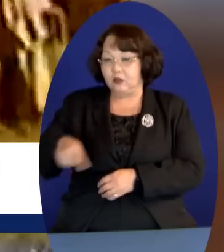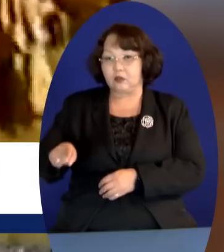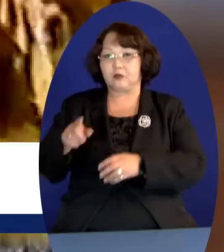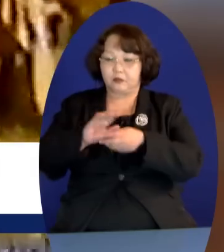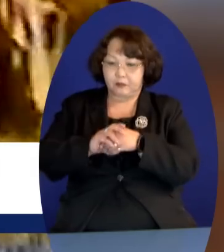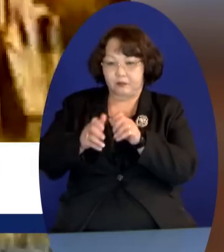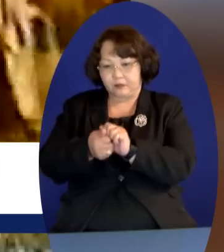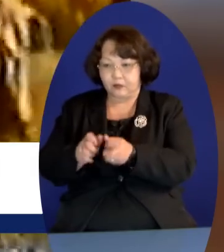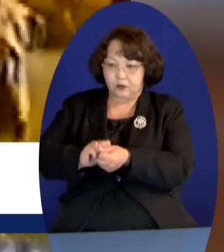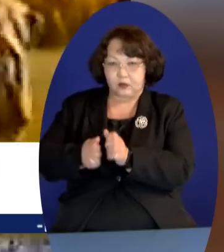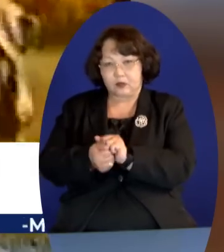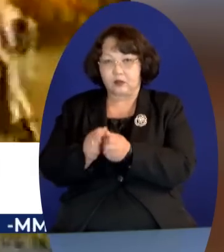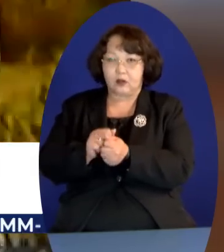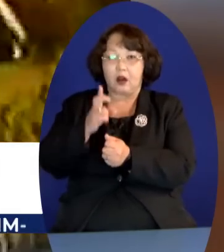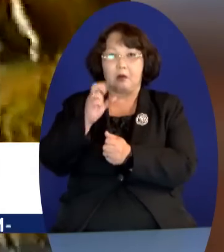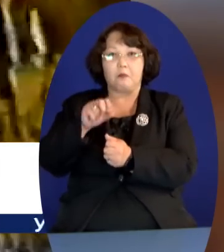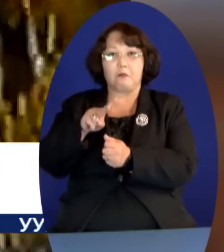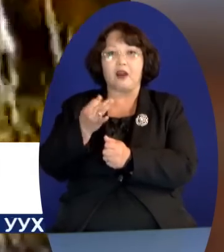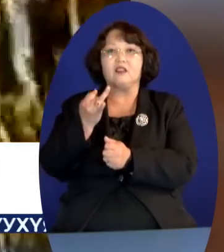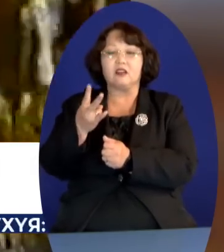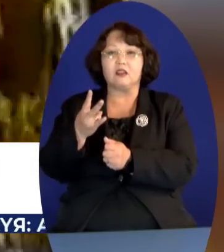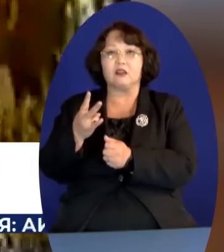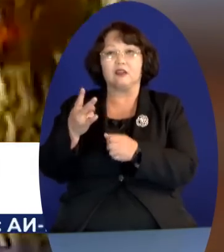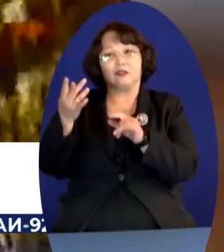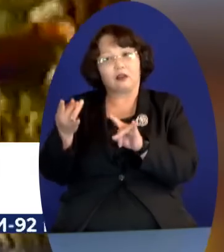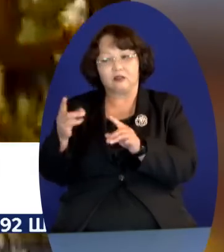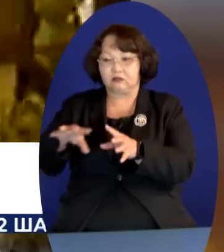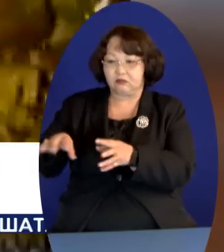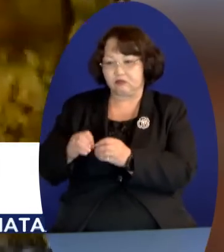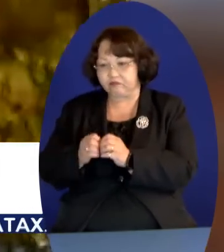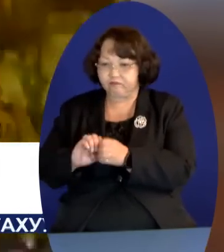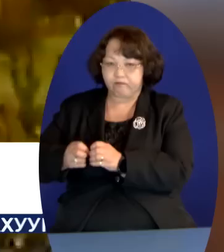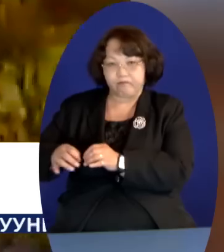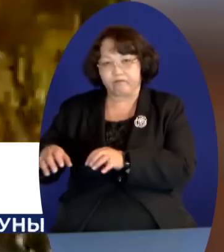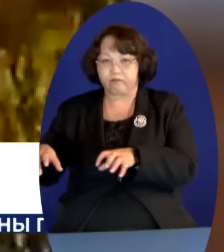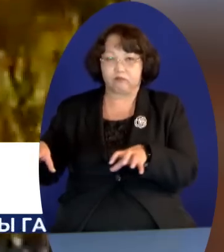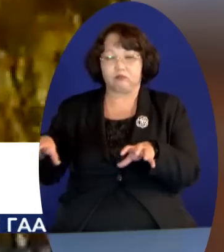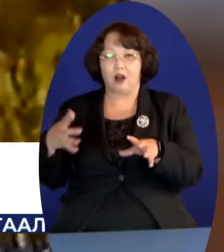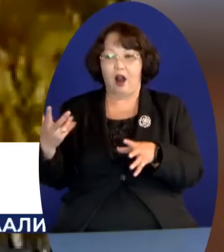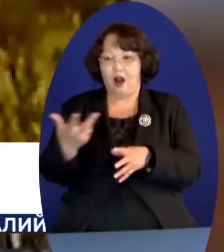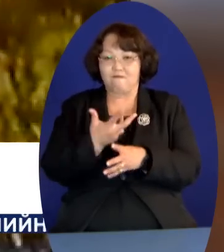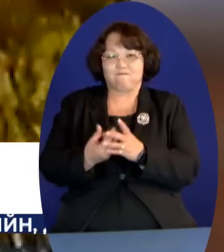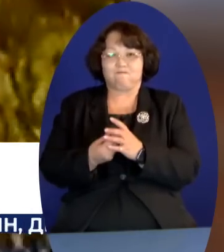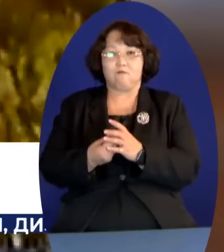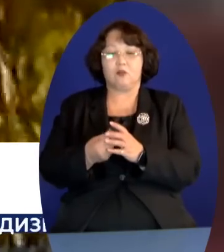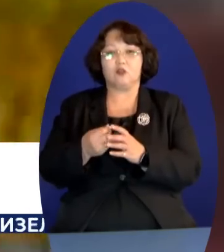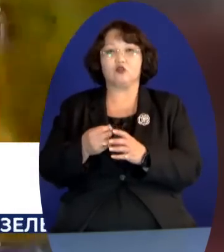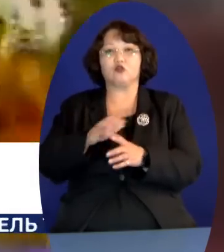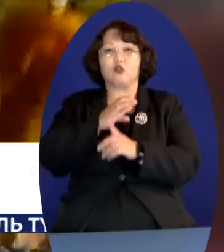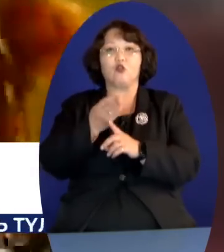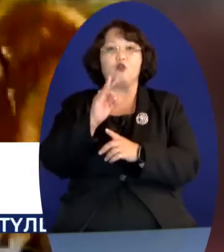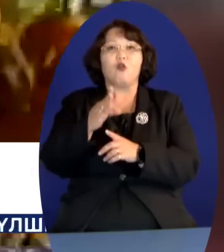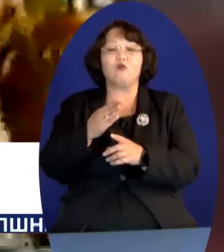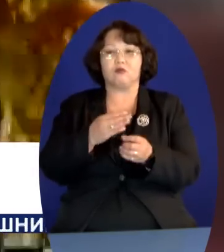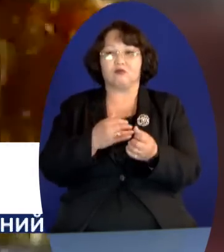байгаа урлаачд гэдэг. Бүгдээрээ яах нь вэ? Цогцоороо маш олон өв тэгчнэр юм аа гэж ингэж хэлсэн. Чадрын